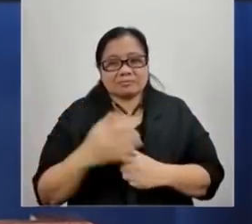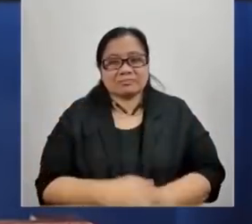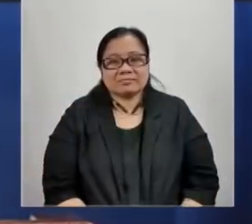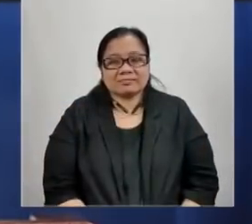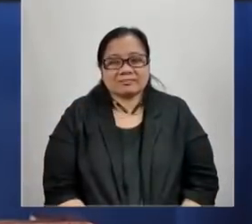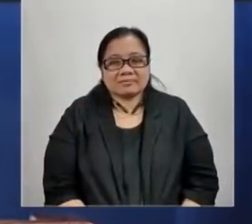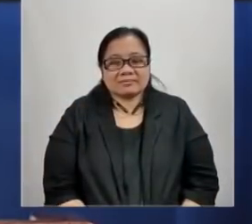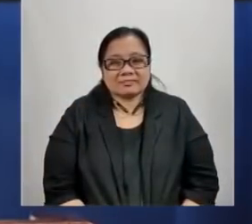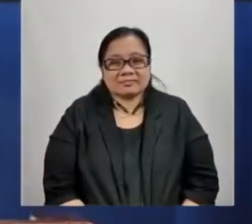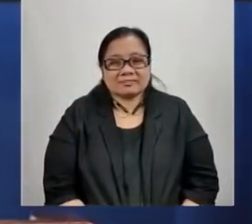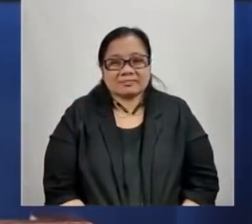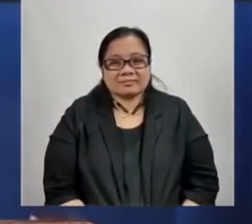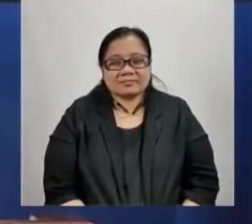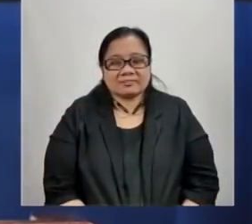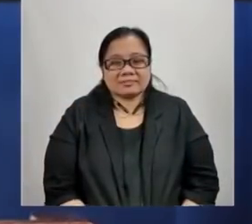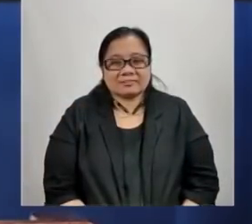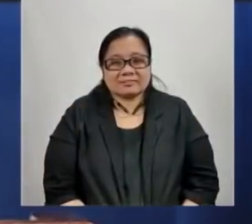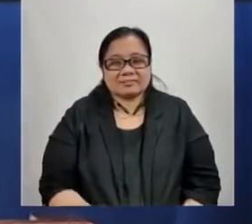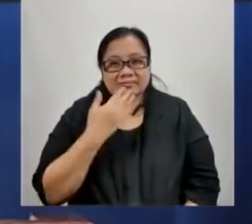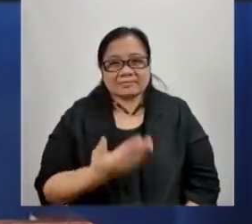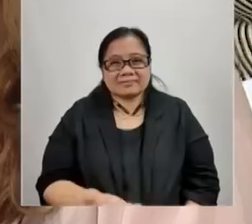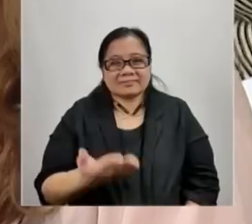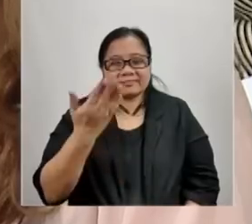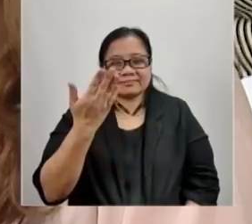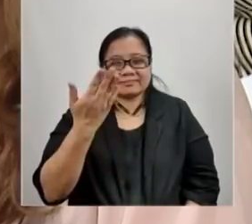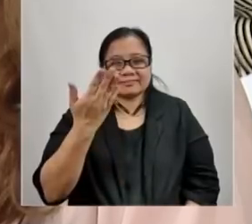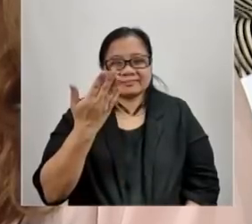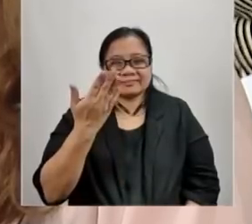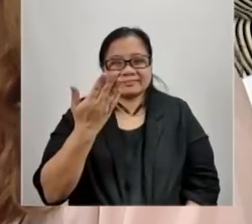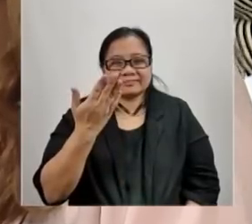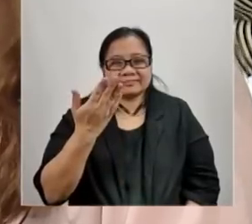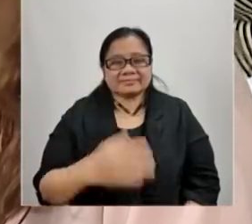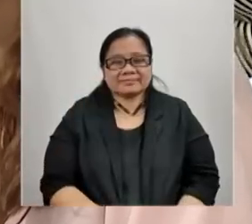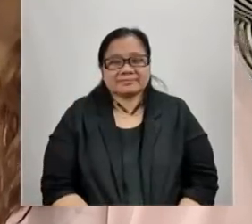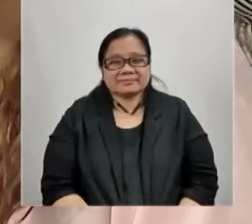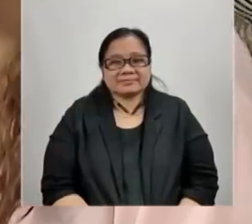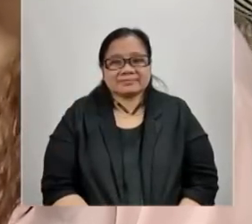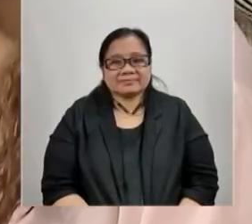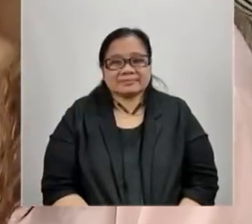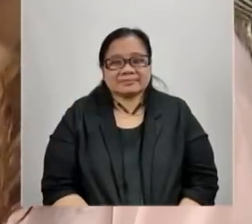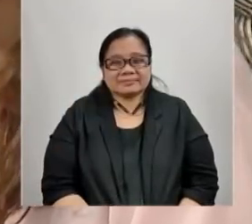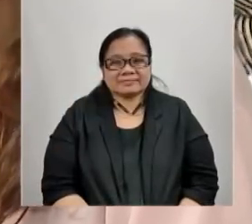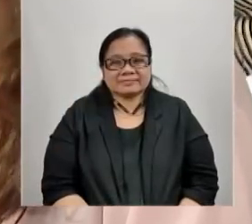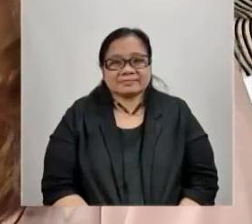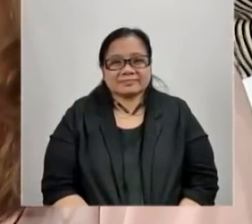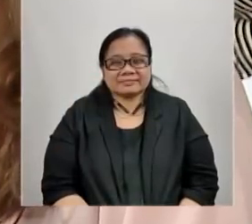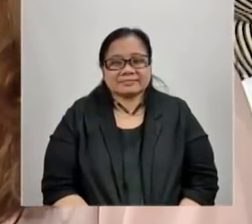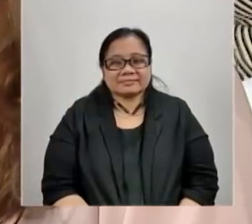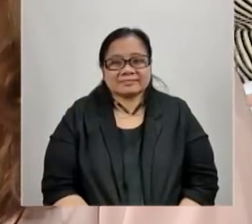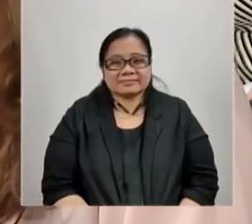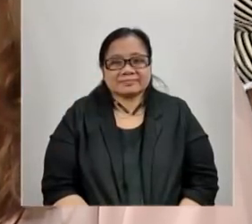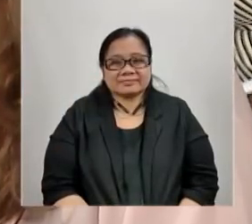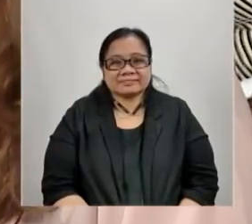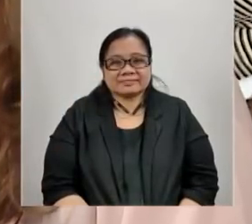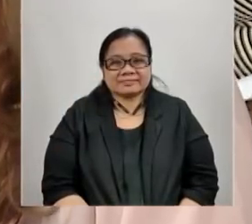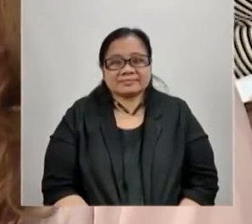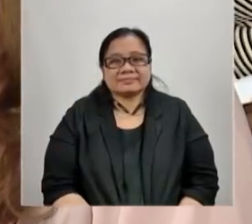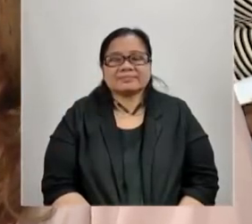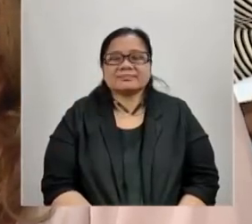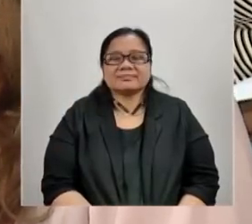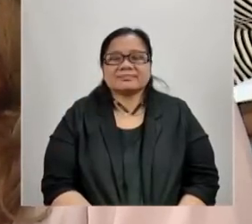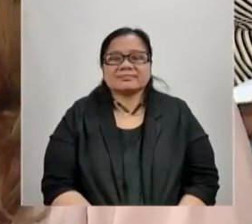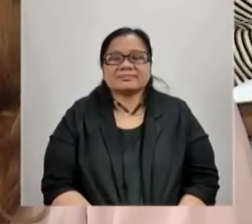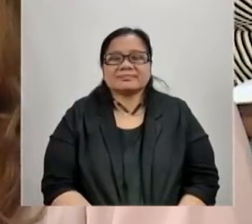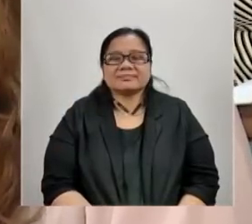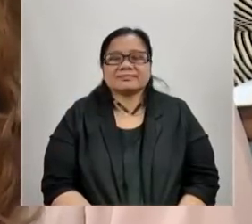Good morning, Secretary Trixie. My question is about yung sugar issue pa rin po. Paano po naging